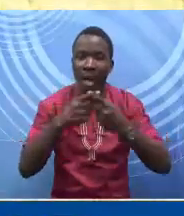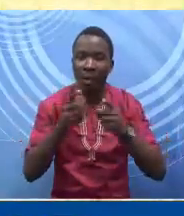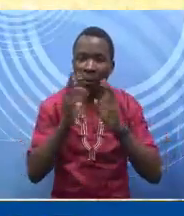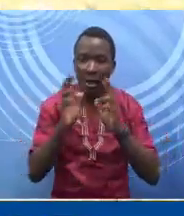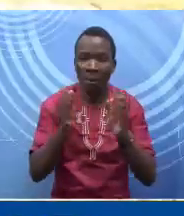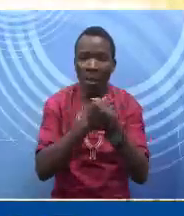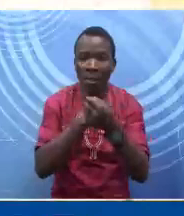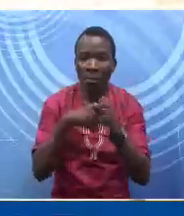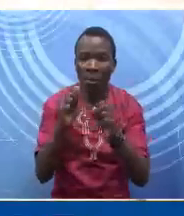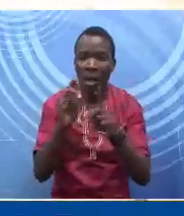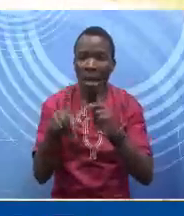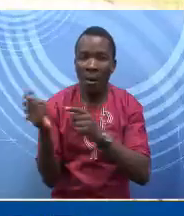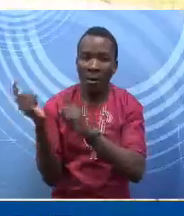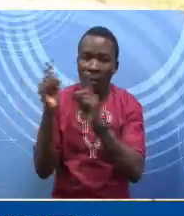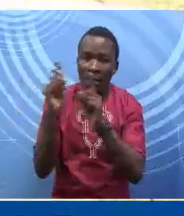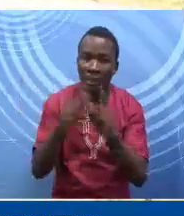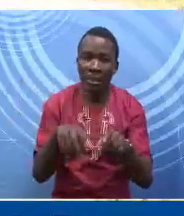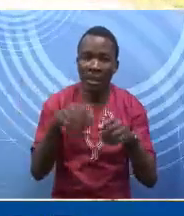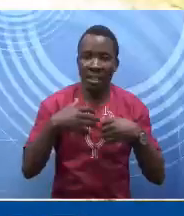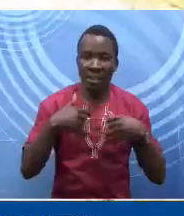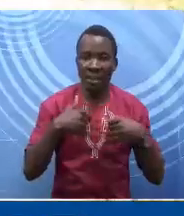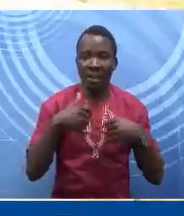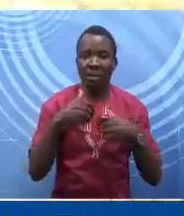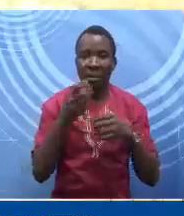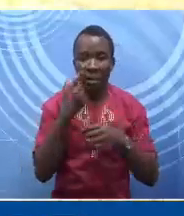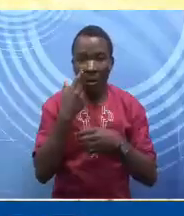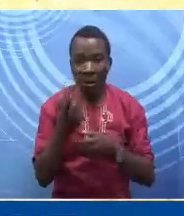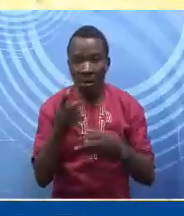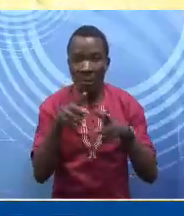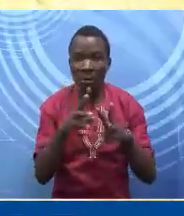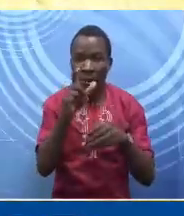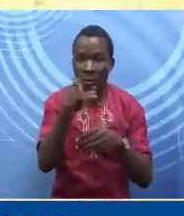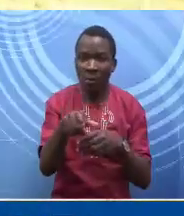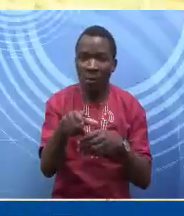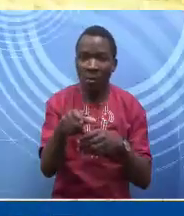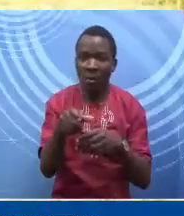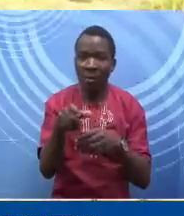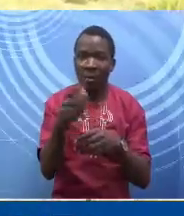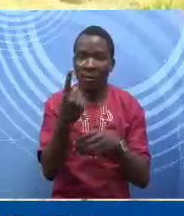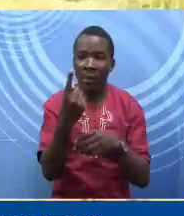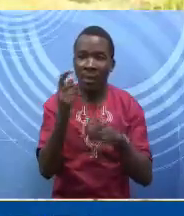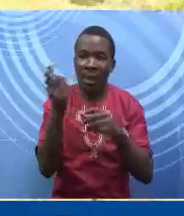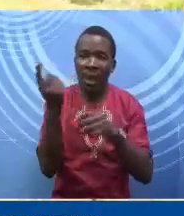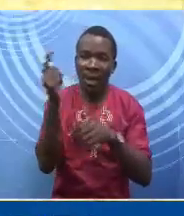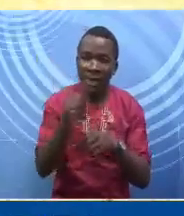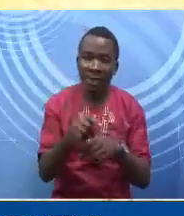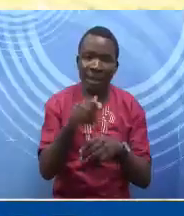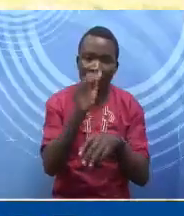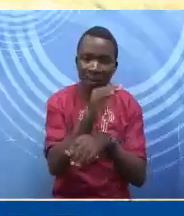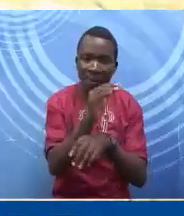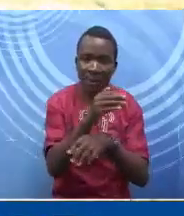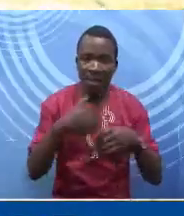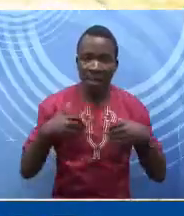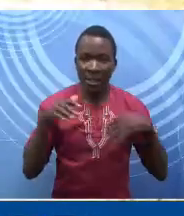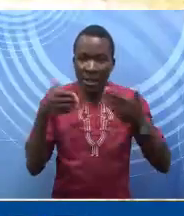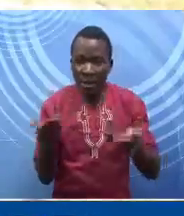abantu babazanye amatungo ureba uburyo umuntu umuntu umwe hari igihe aza kukubaza itungo cyangwa se bakaza